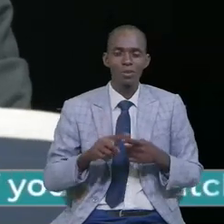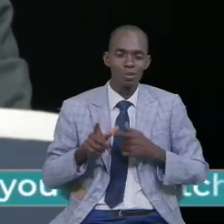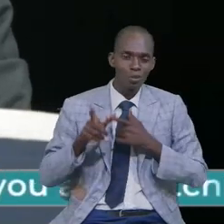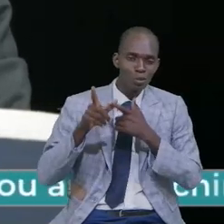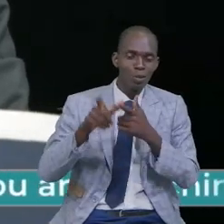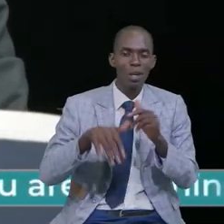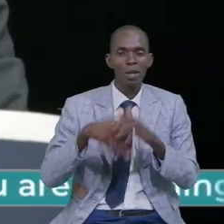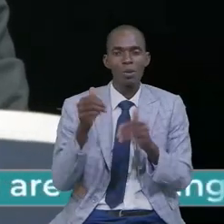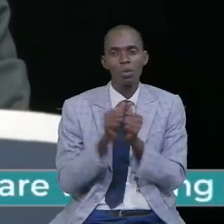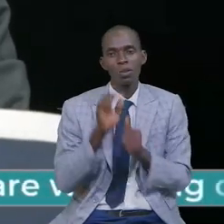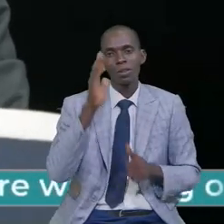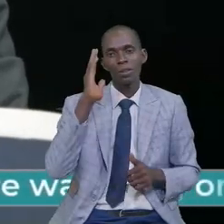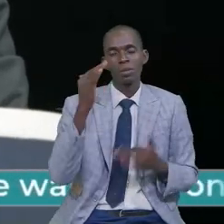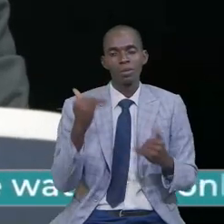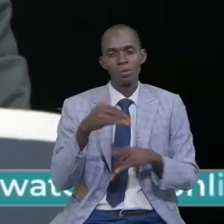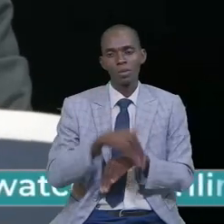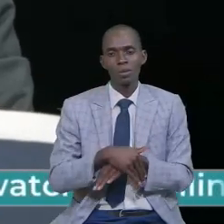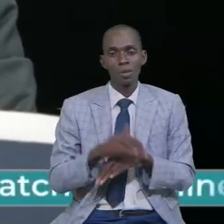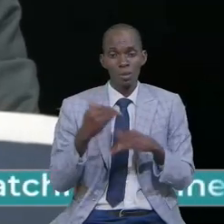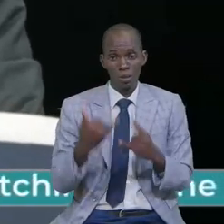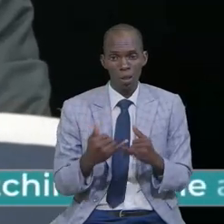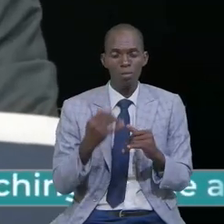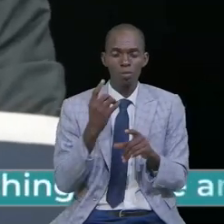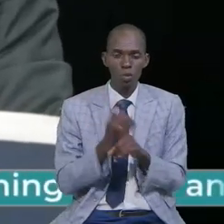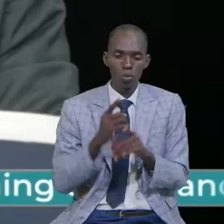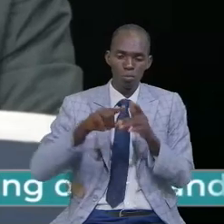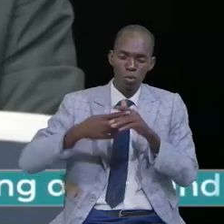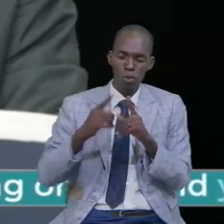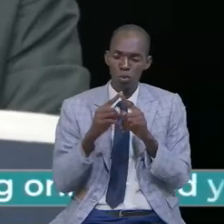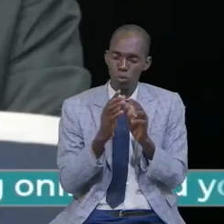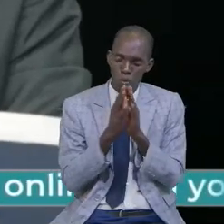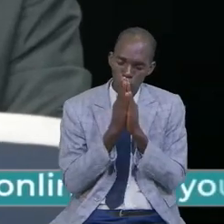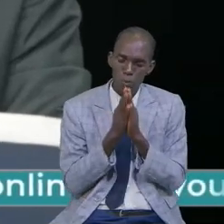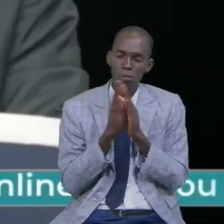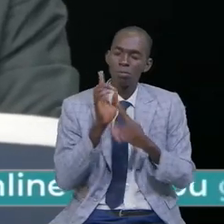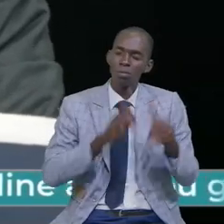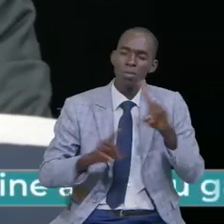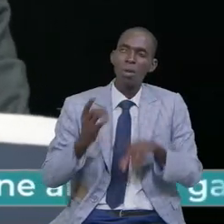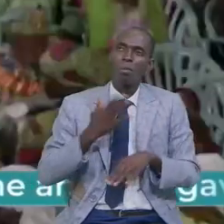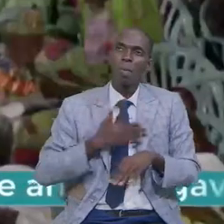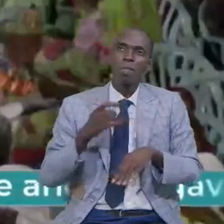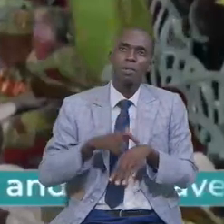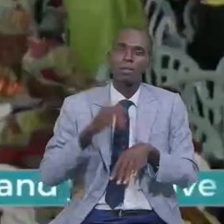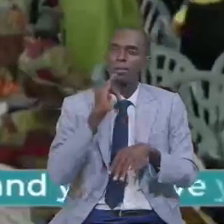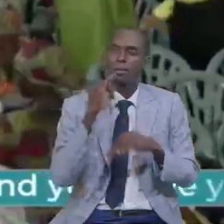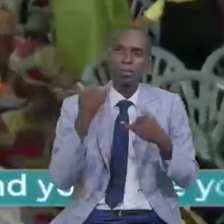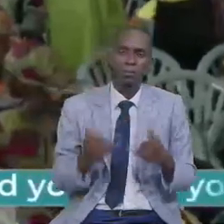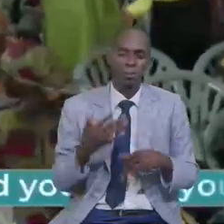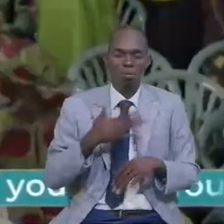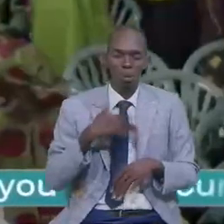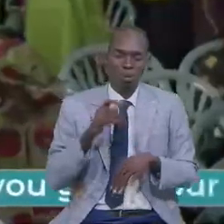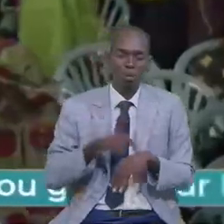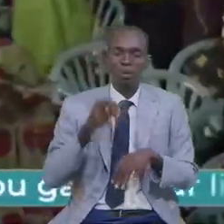soir. Commencez à prier alors. Dis Seigneur, mon heure a sonné. Mon heure a sonné.